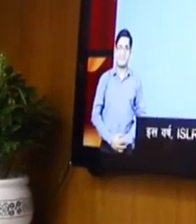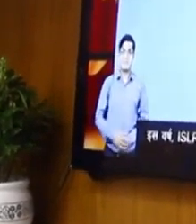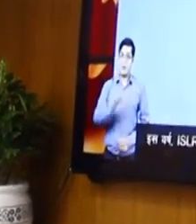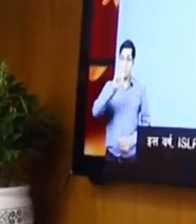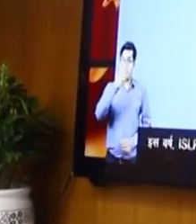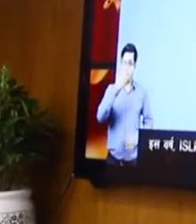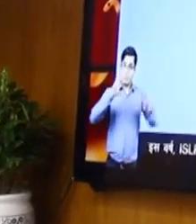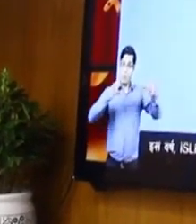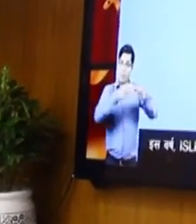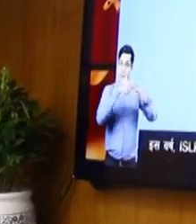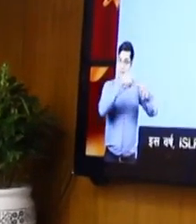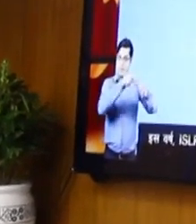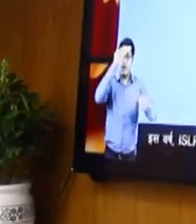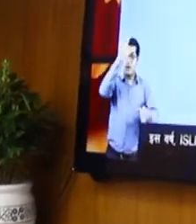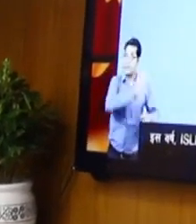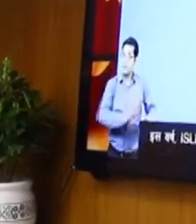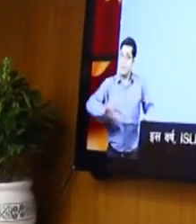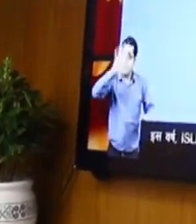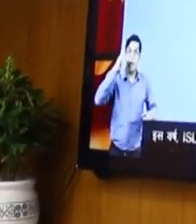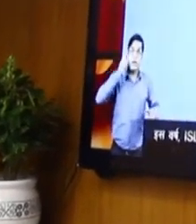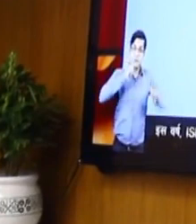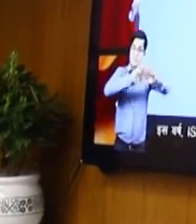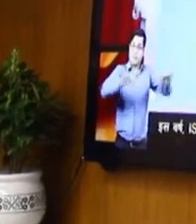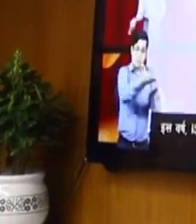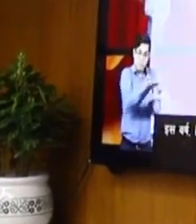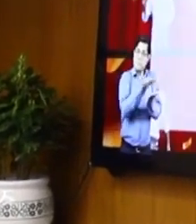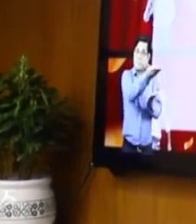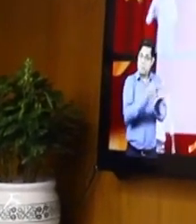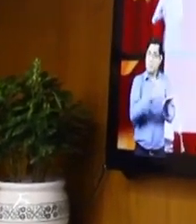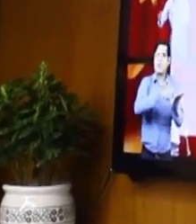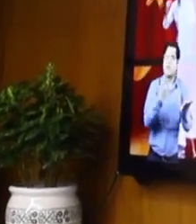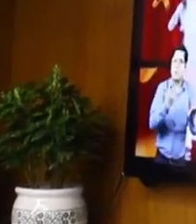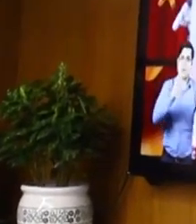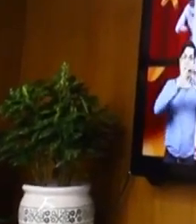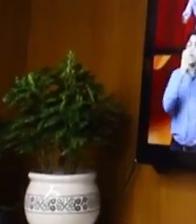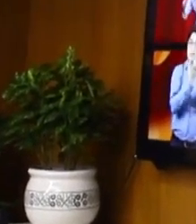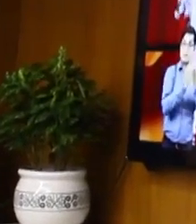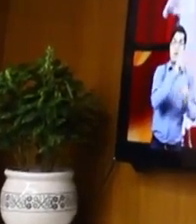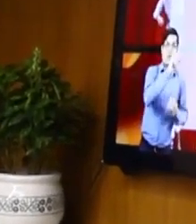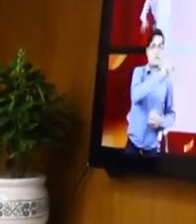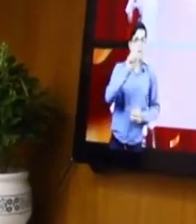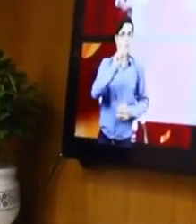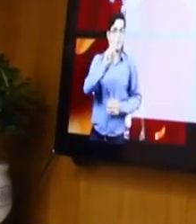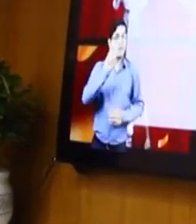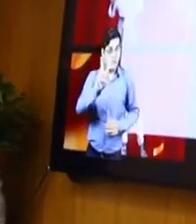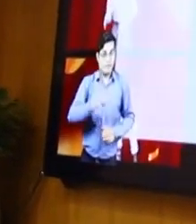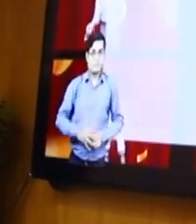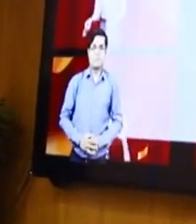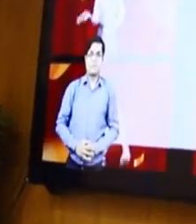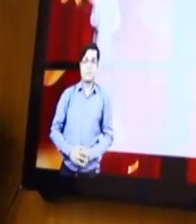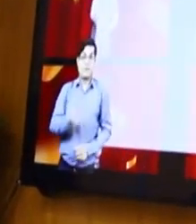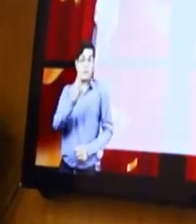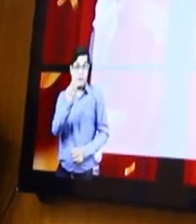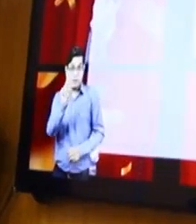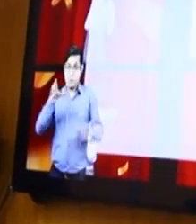जिसमें प्रतिभागियों की 3 श्रेणियां हैं। पहली, भारतवर्ष में कक्षा 1 से 12वीं में